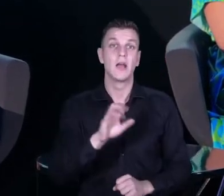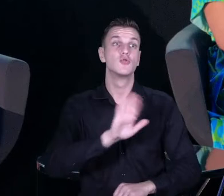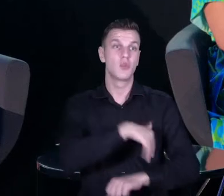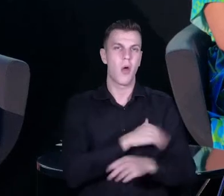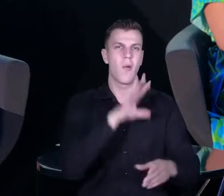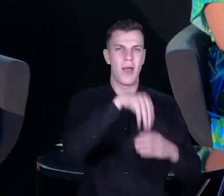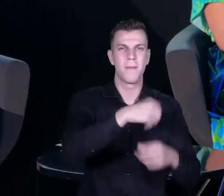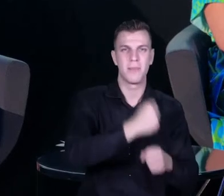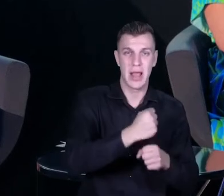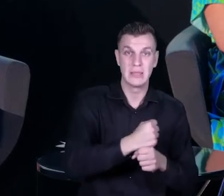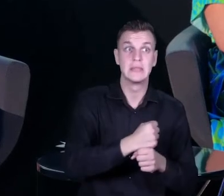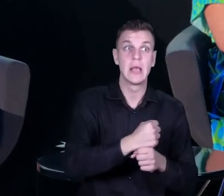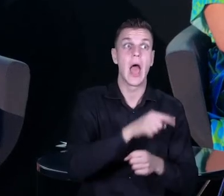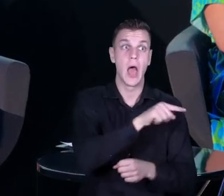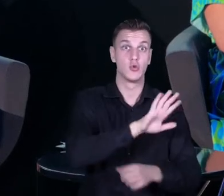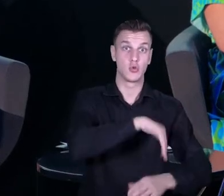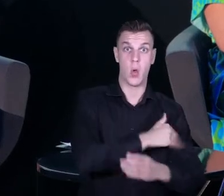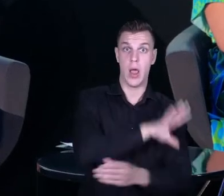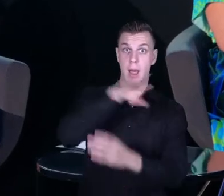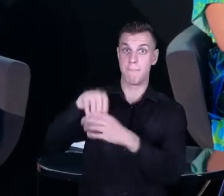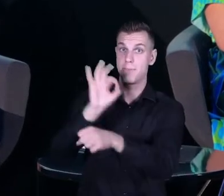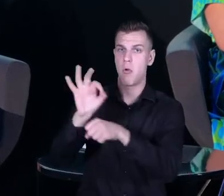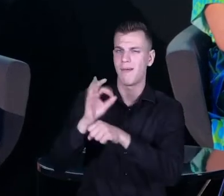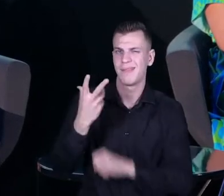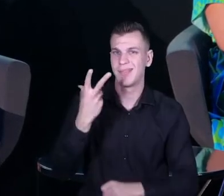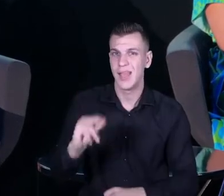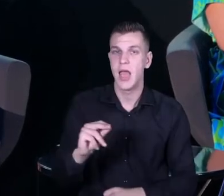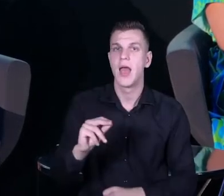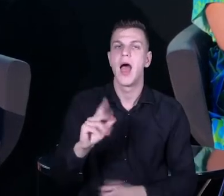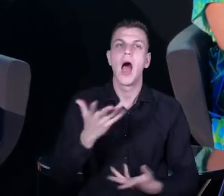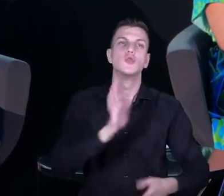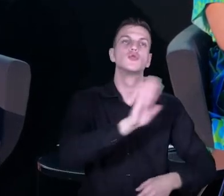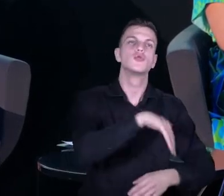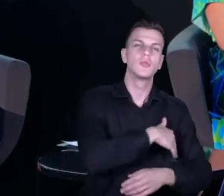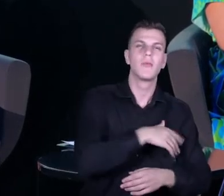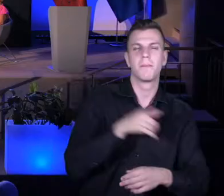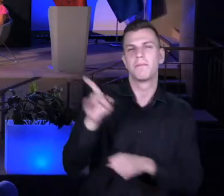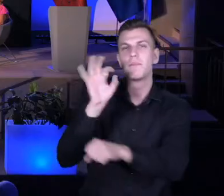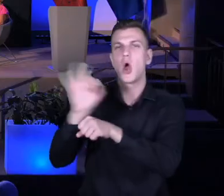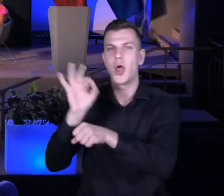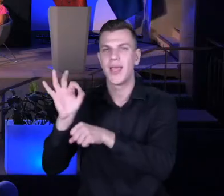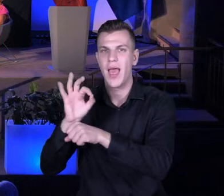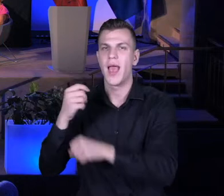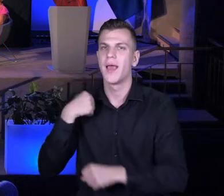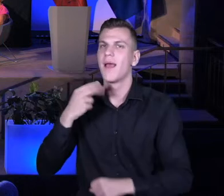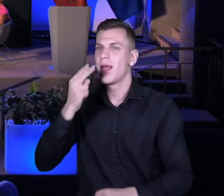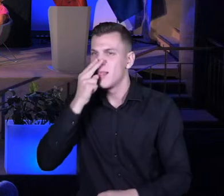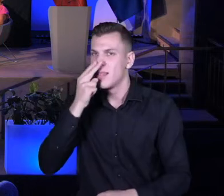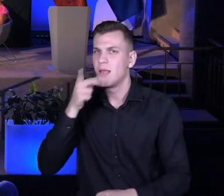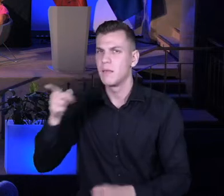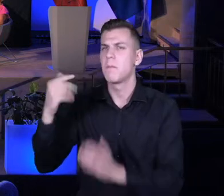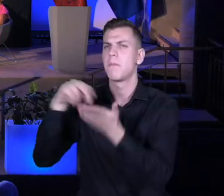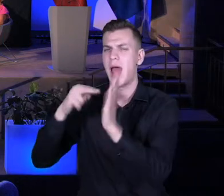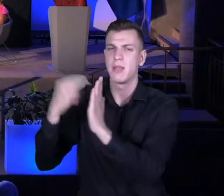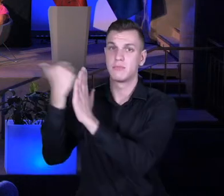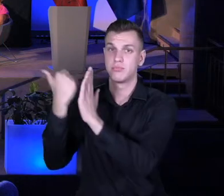pracuję, nie uczestniczyła w projekcie, ale patrząc na program Szkoła dla Innowatora, widzę,